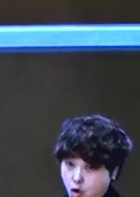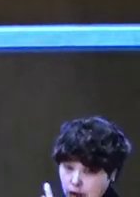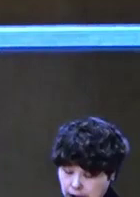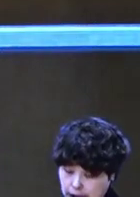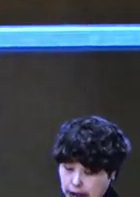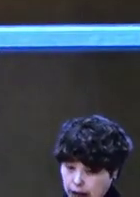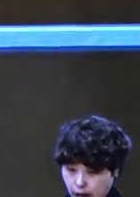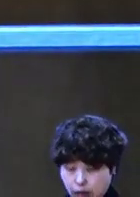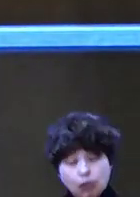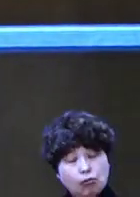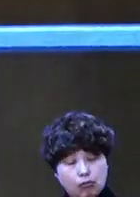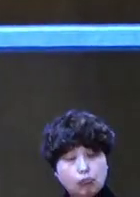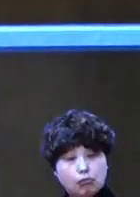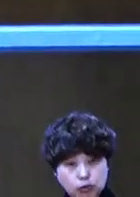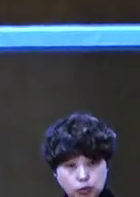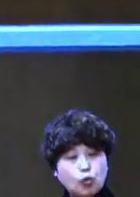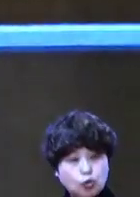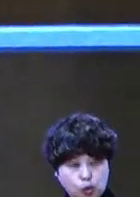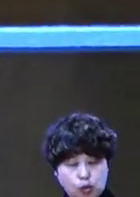박람회도 신설했습니다.